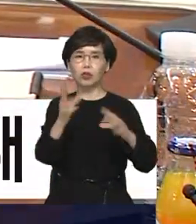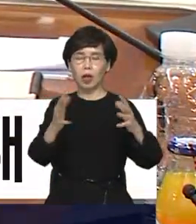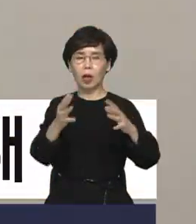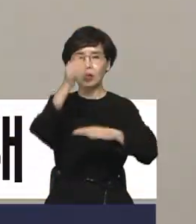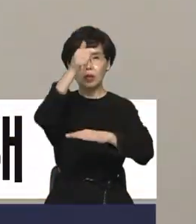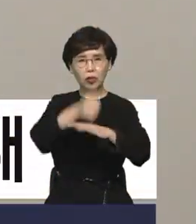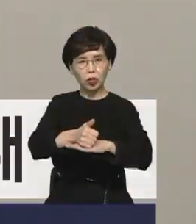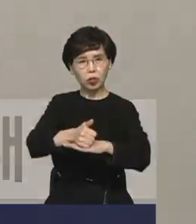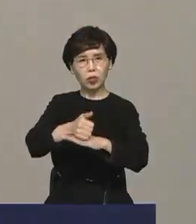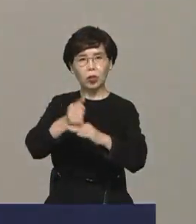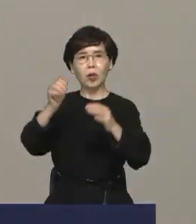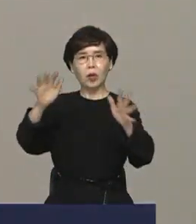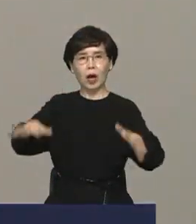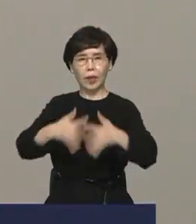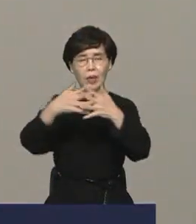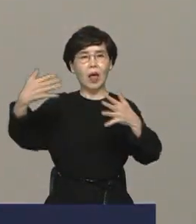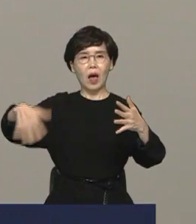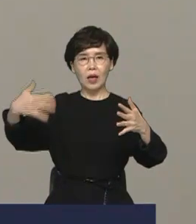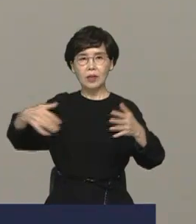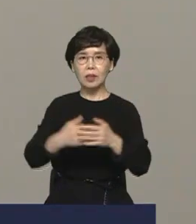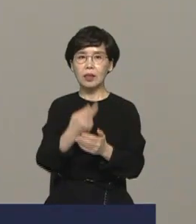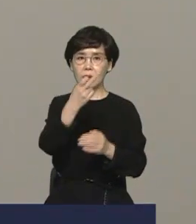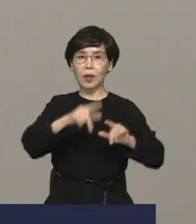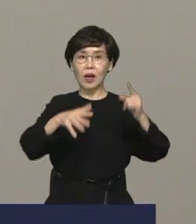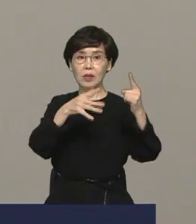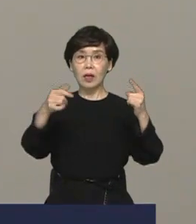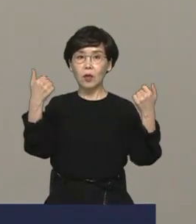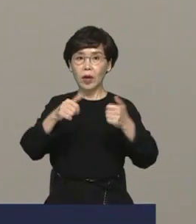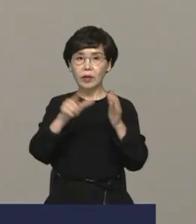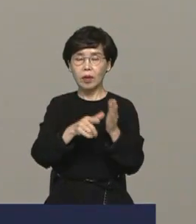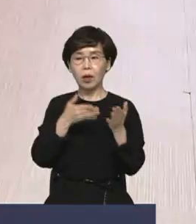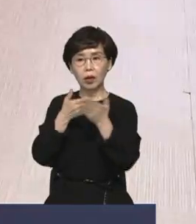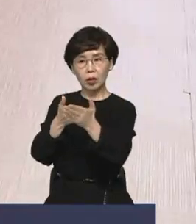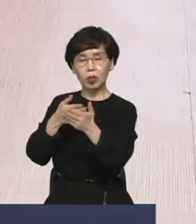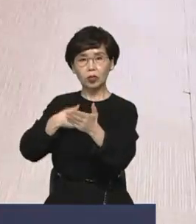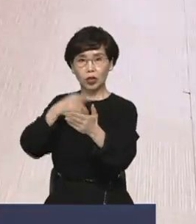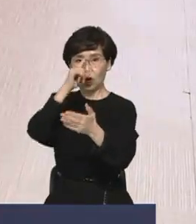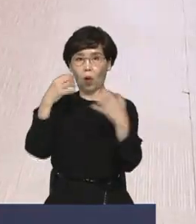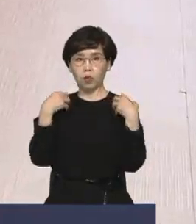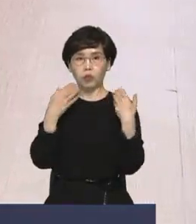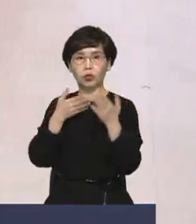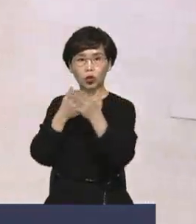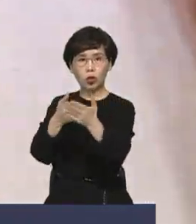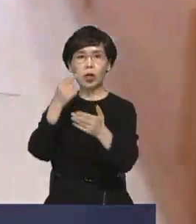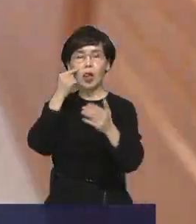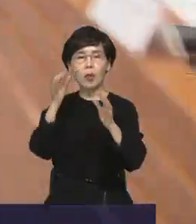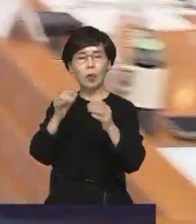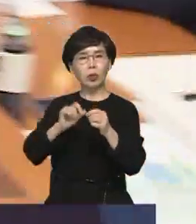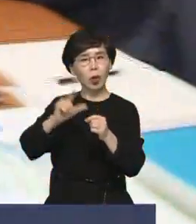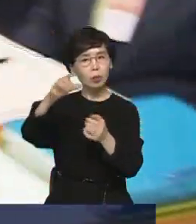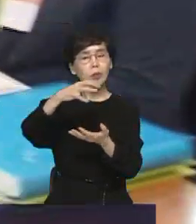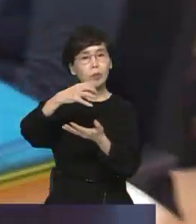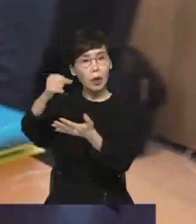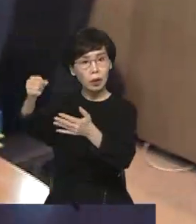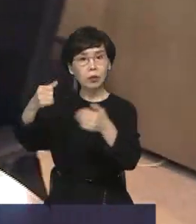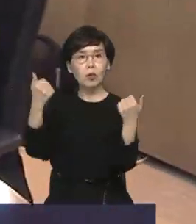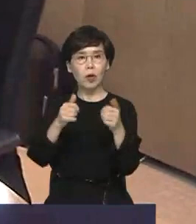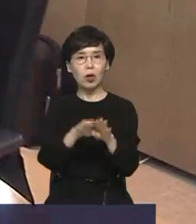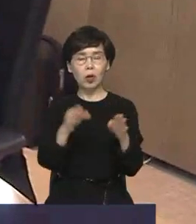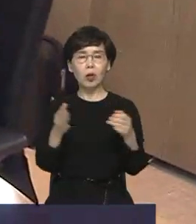못했습니다. 어제 회의는 지난 12일 1차 회의에서 제시한 우리 정부 요구사항을 일본이 상당수 수용하며 열렸던